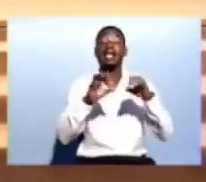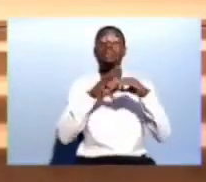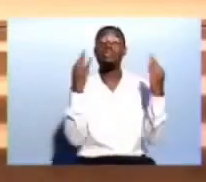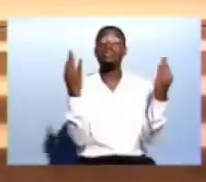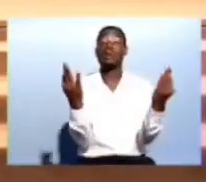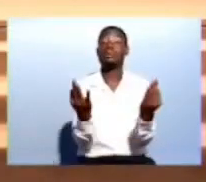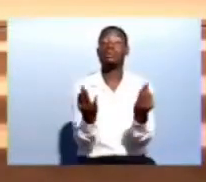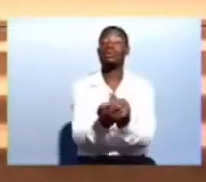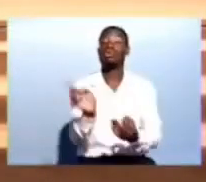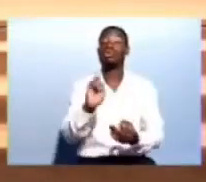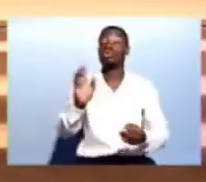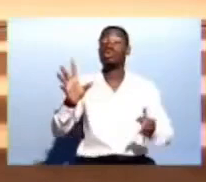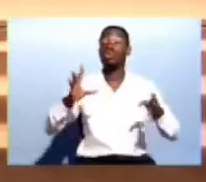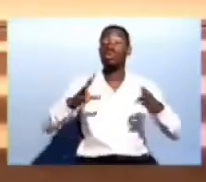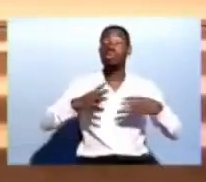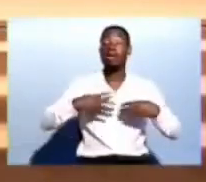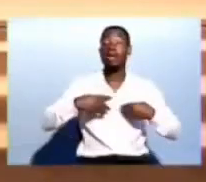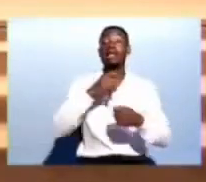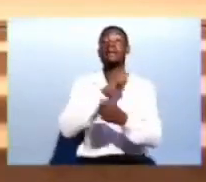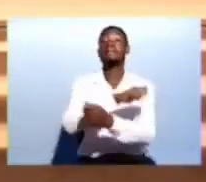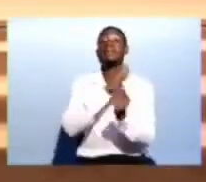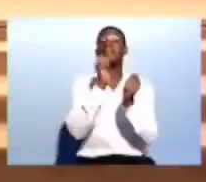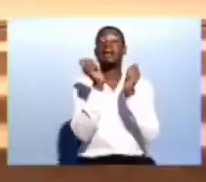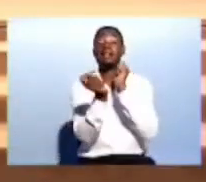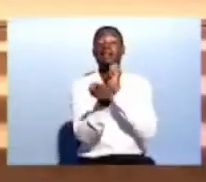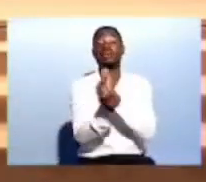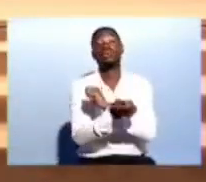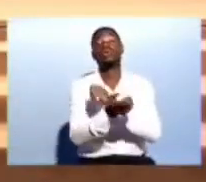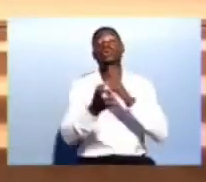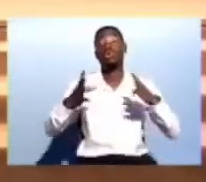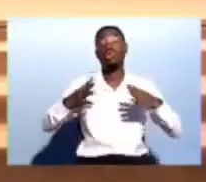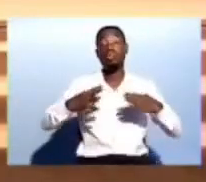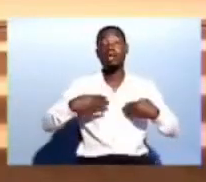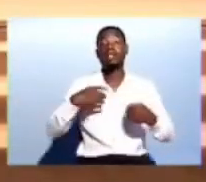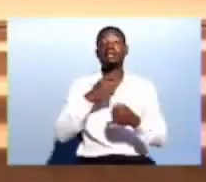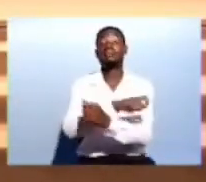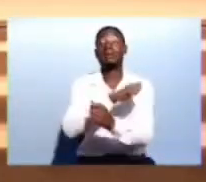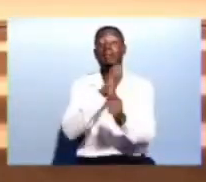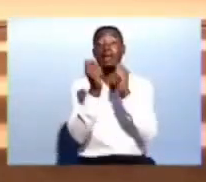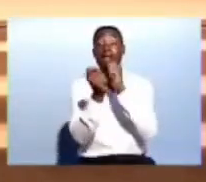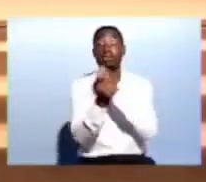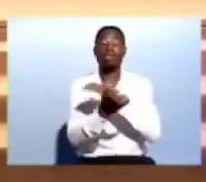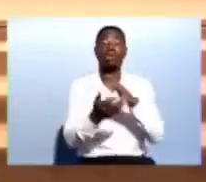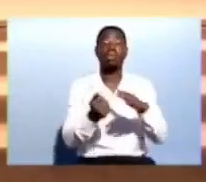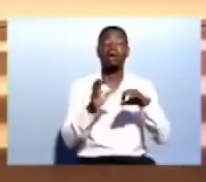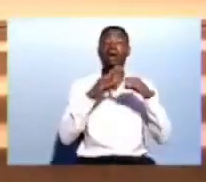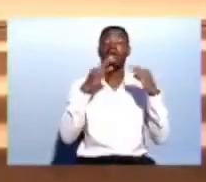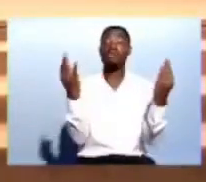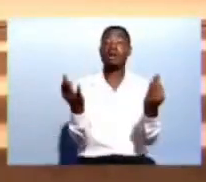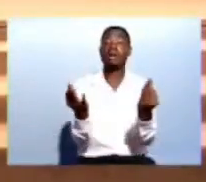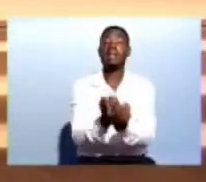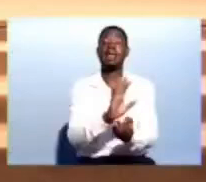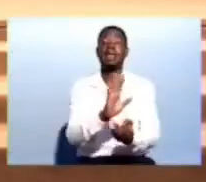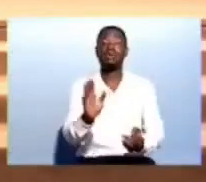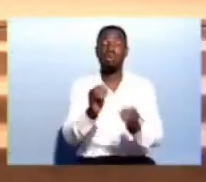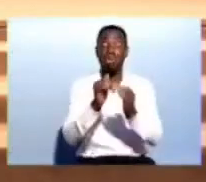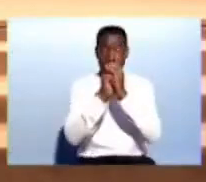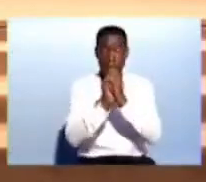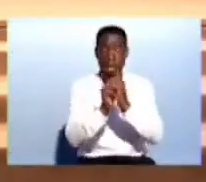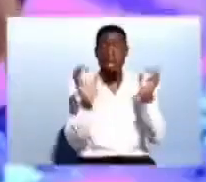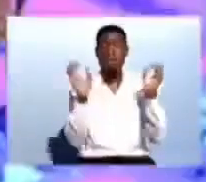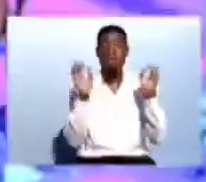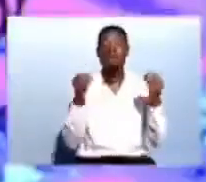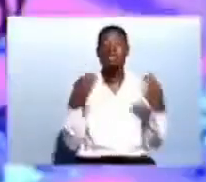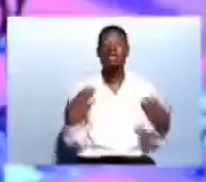Kutokukubali mabadiliko kunaharibu ndoa. Kubali mabadiliko. Kwamba familia yenu hamkuwa na ibada. Sasa